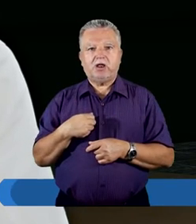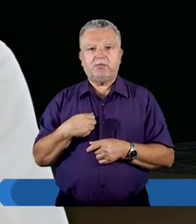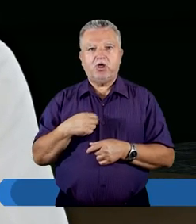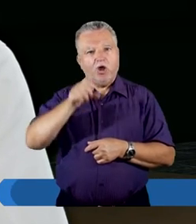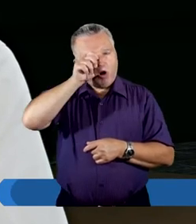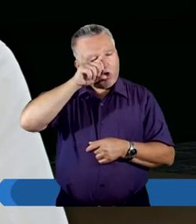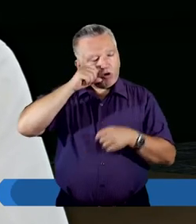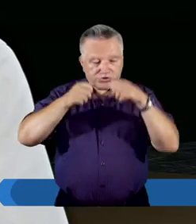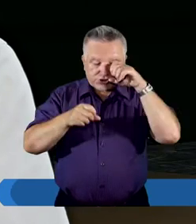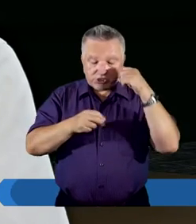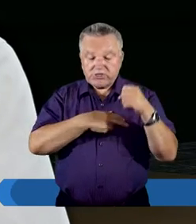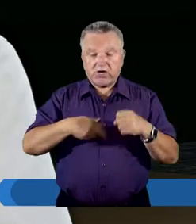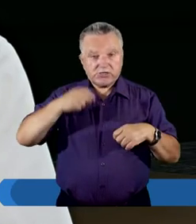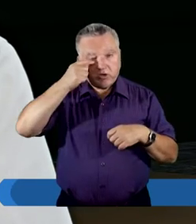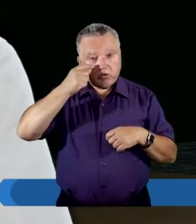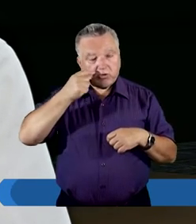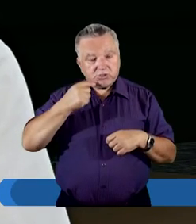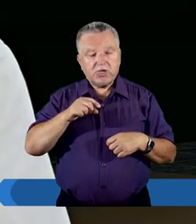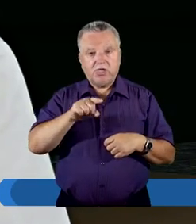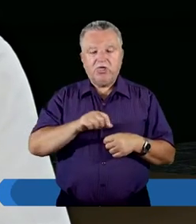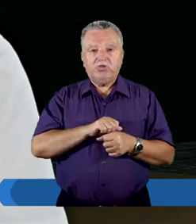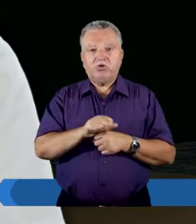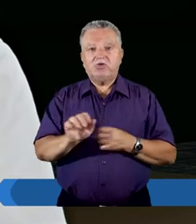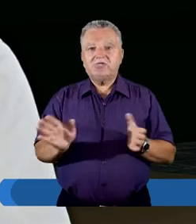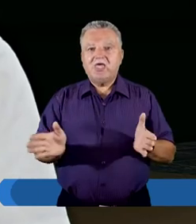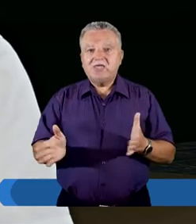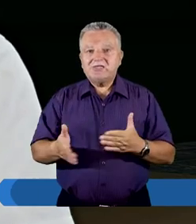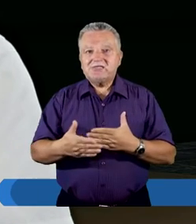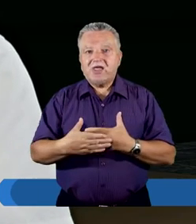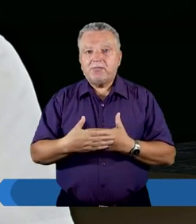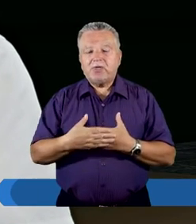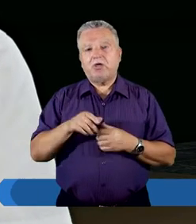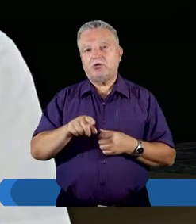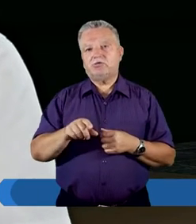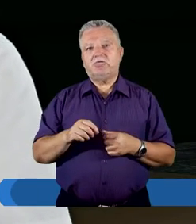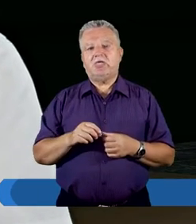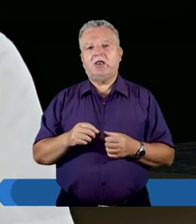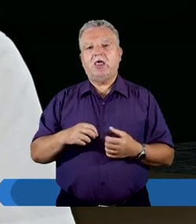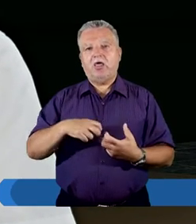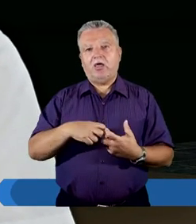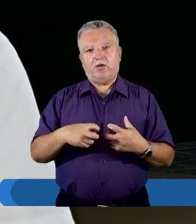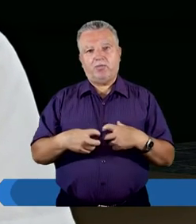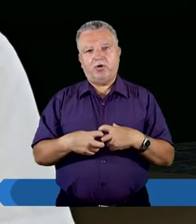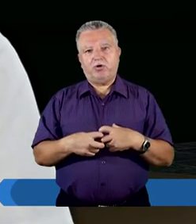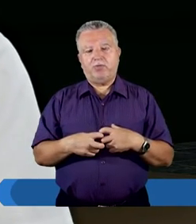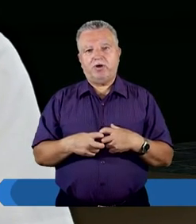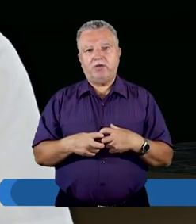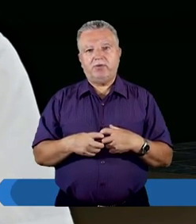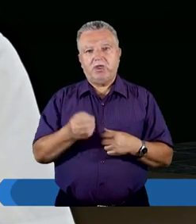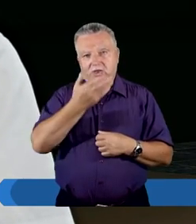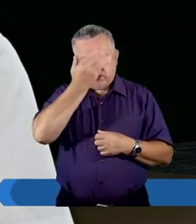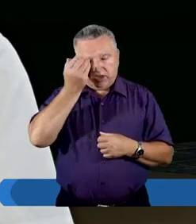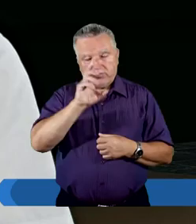łzy. To jest zamykające jakby tę kwestię. Hiob, nie wiem, czy